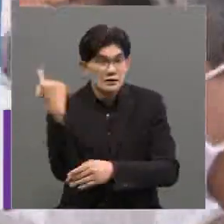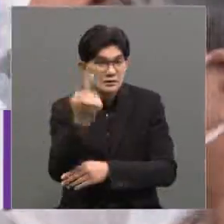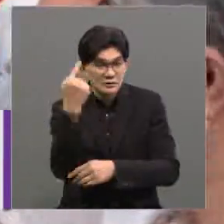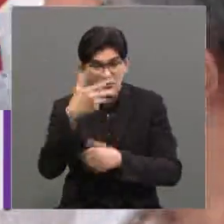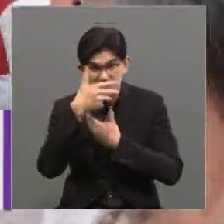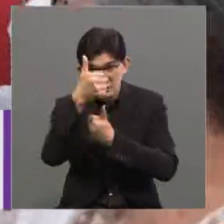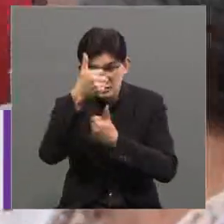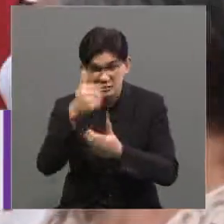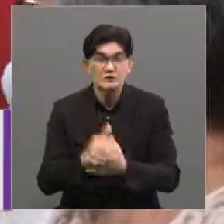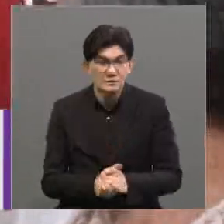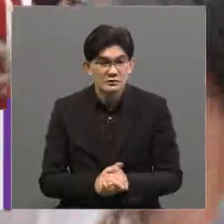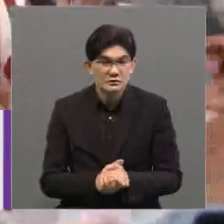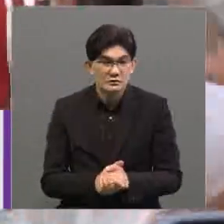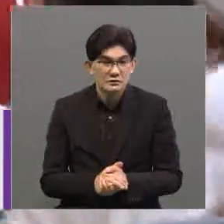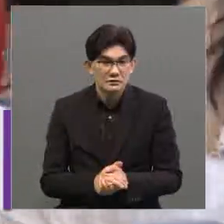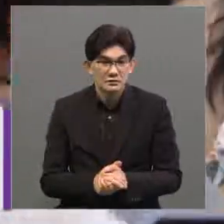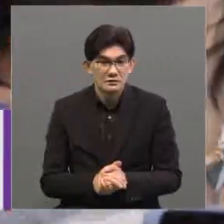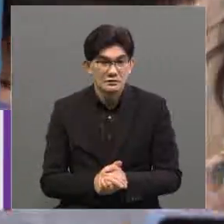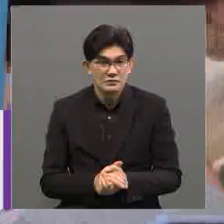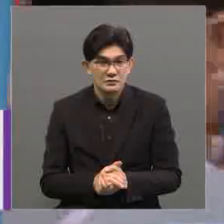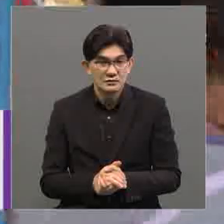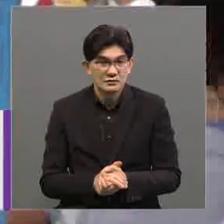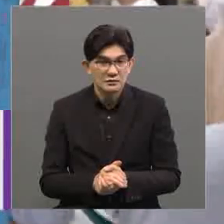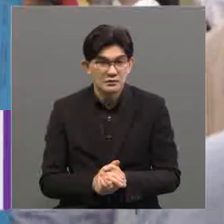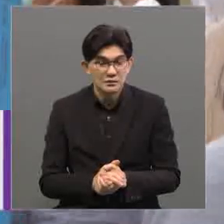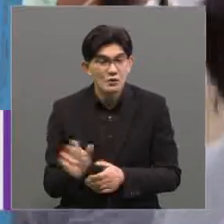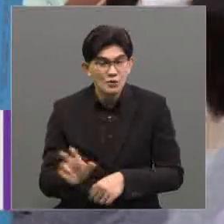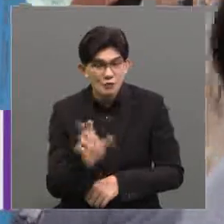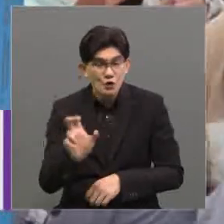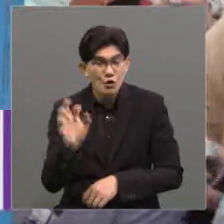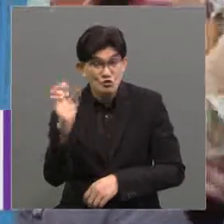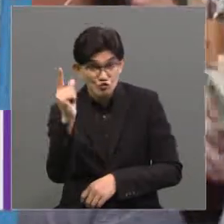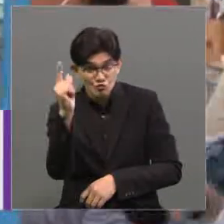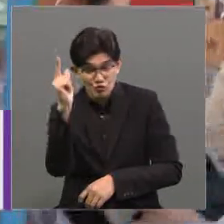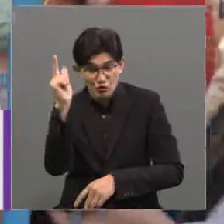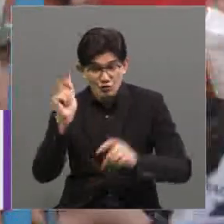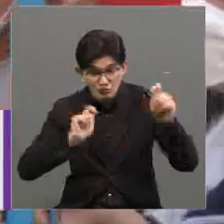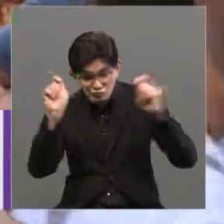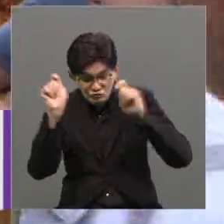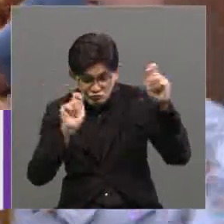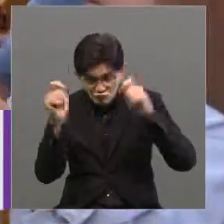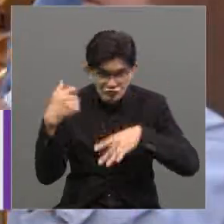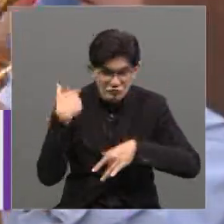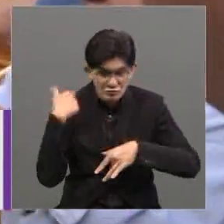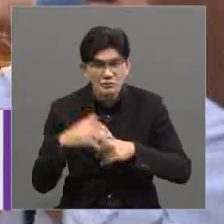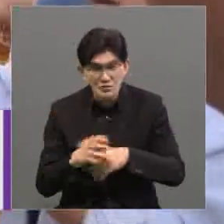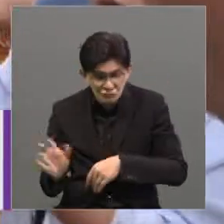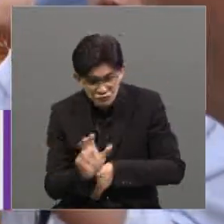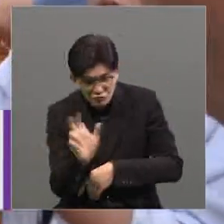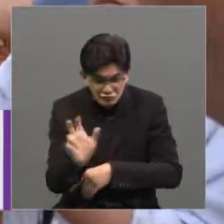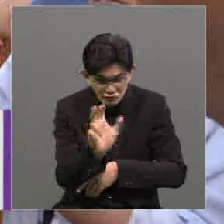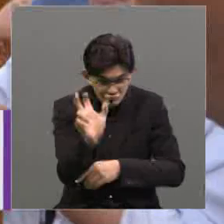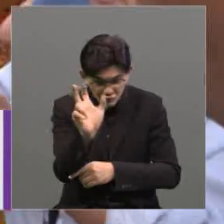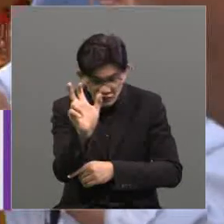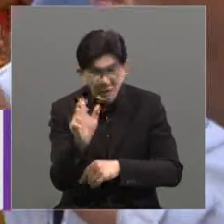ที่ยวจำนวนมากเลยนะครับโดยเฉพาะการเชิดมังกรทองไปตามย่านเยาวราชเพื่อประชาชนนักท่องเที่ยวได้ใส่เ